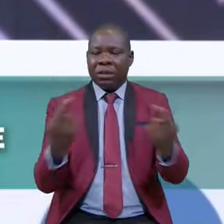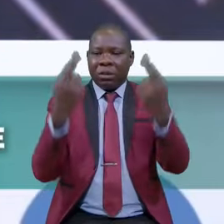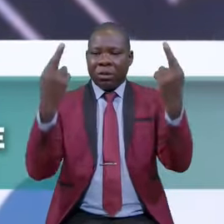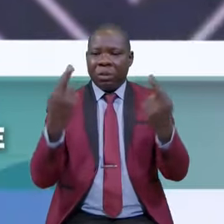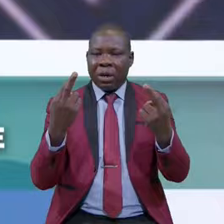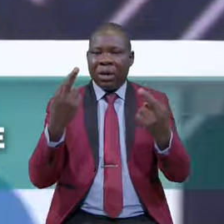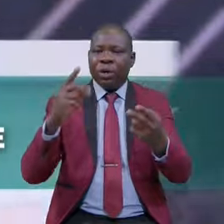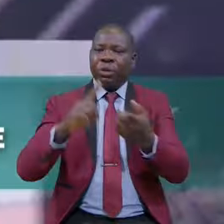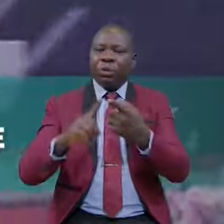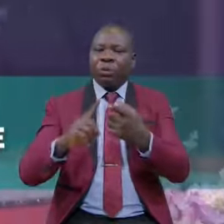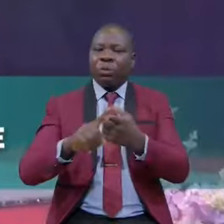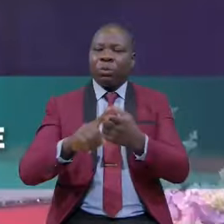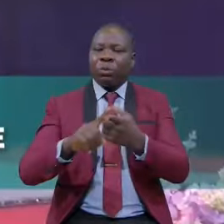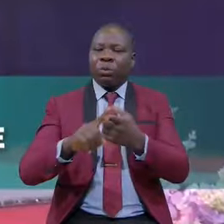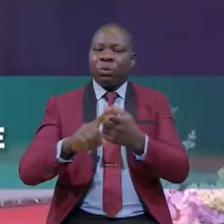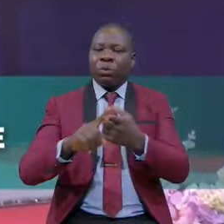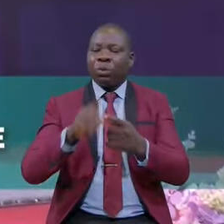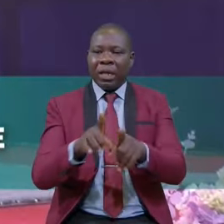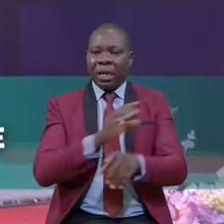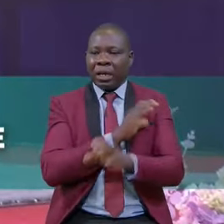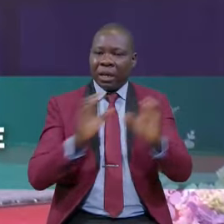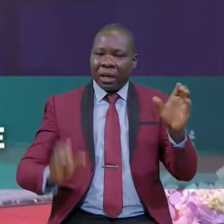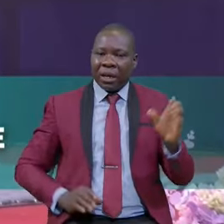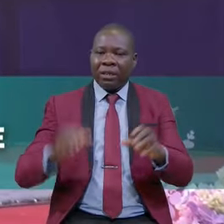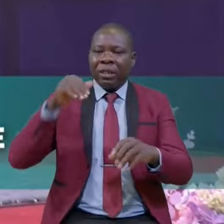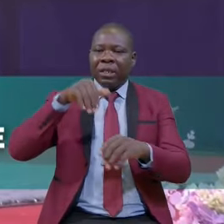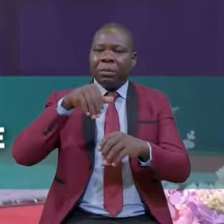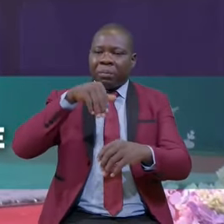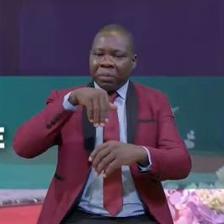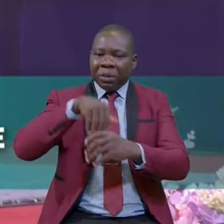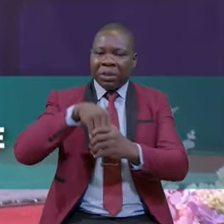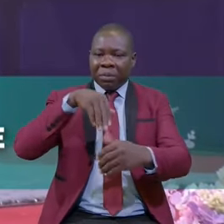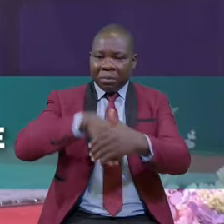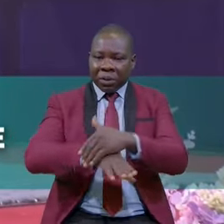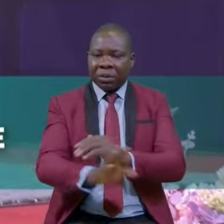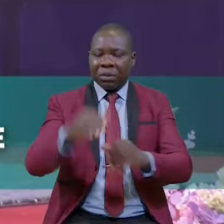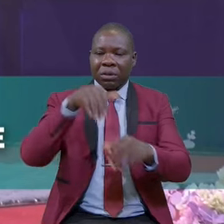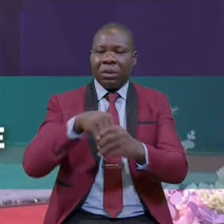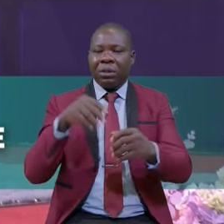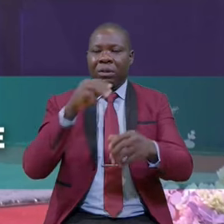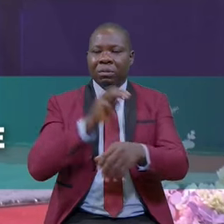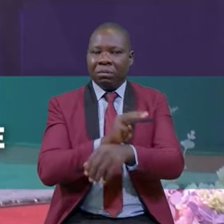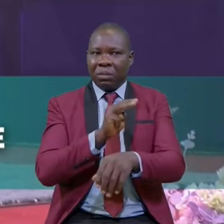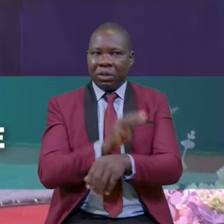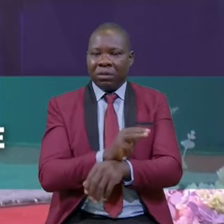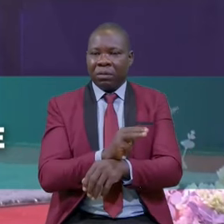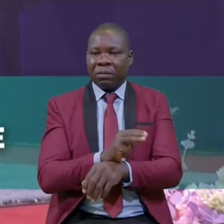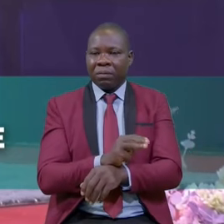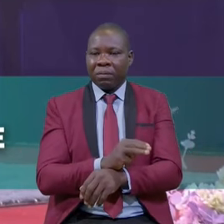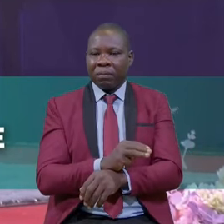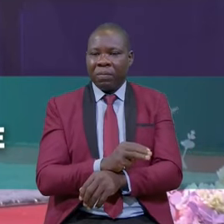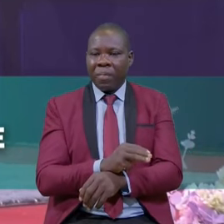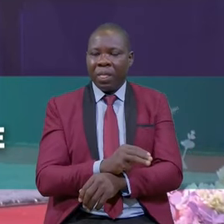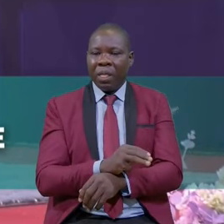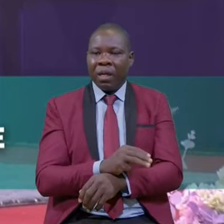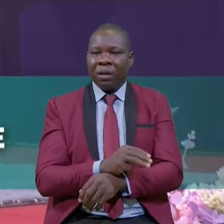ministère. Ce n'est pas une simple pénétration ministry, dans le ministère. So happy, et je suis tellement content. Vous êtes